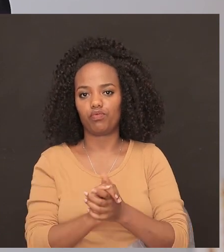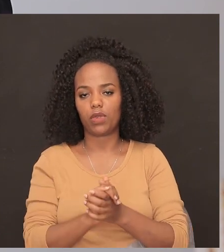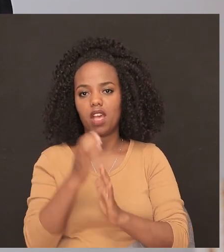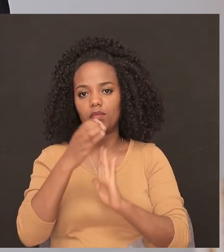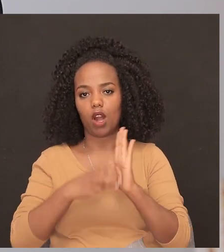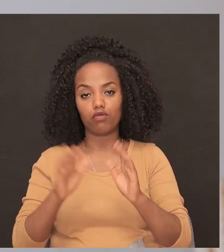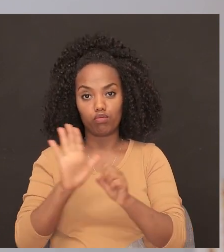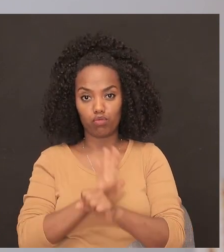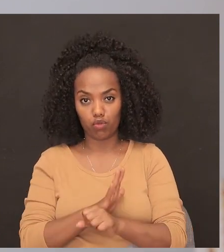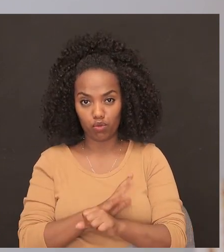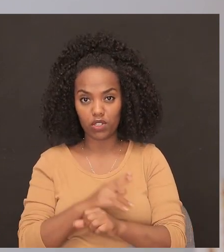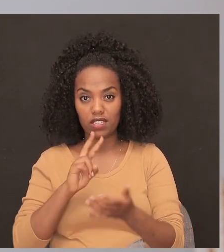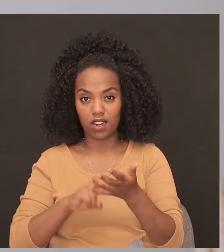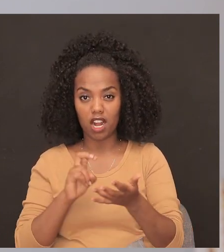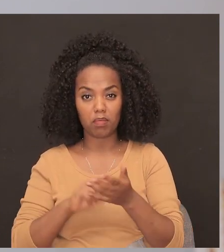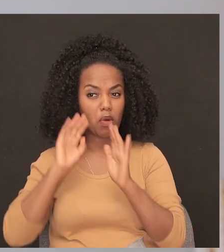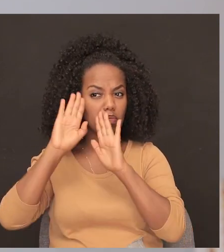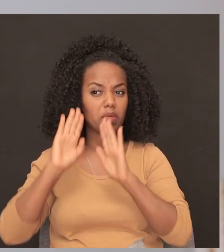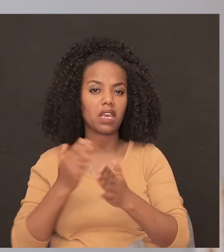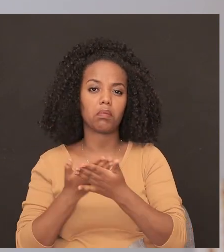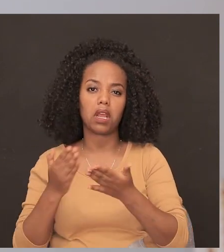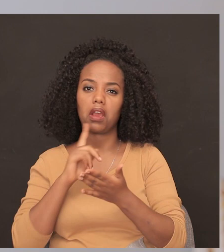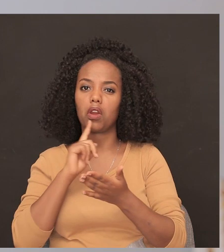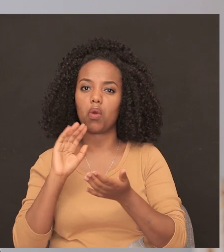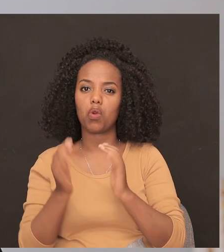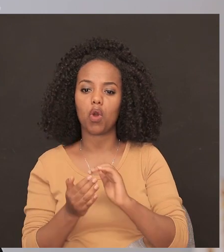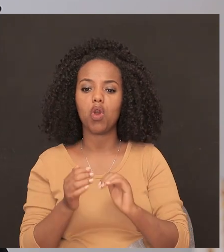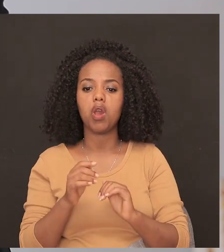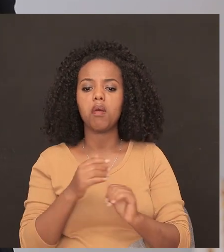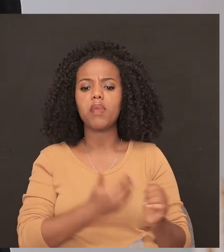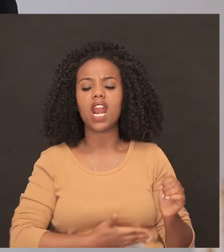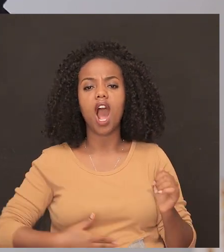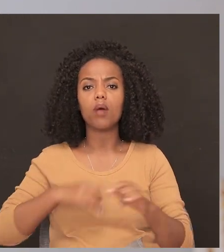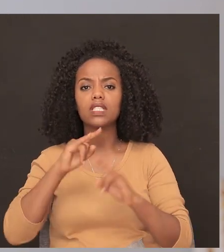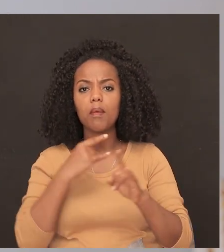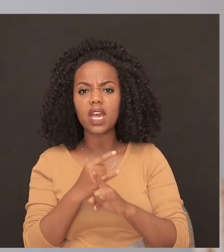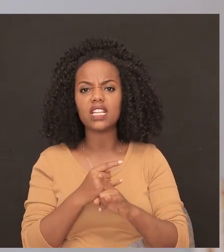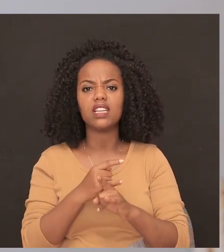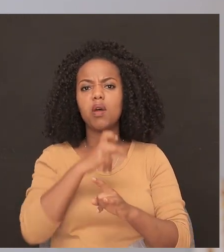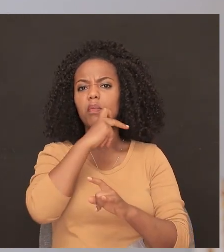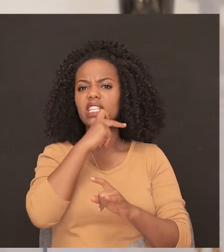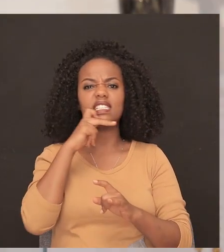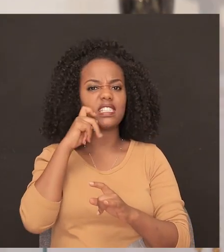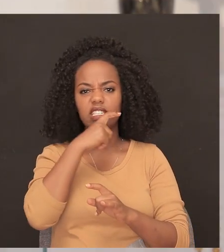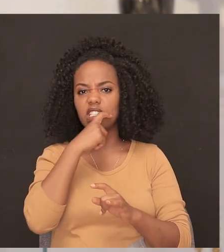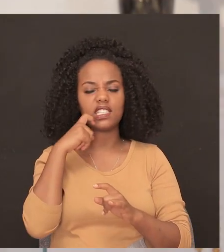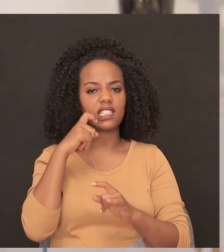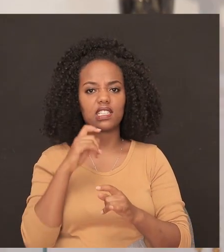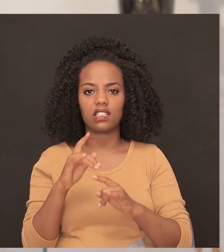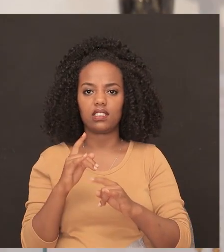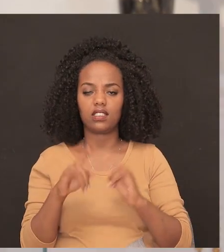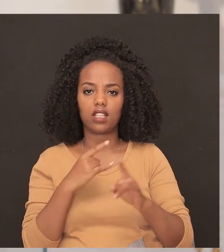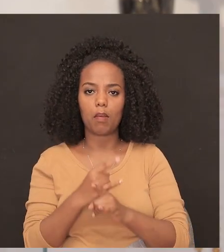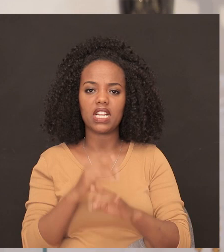ምዕራፉን ሙሉን ስናነበው የሚገርም ነገር ነው የሆነው። በዛ በረሃብ ዘመን፣ በዛ በድርቅ ዘመን፣ በዛ